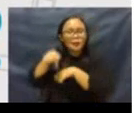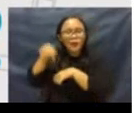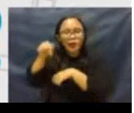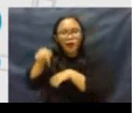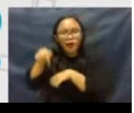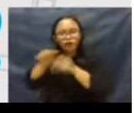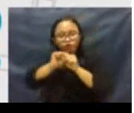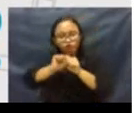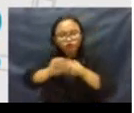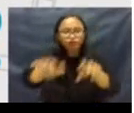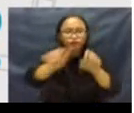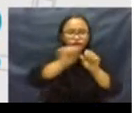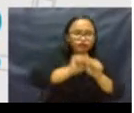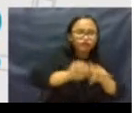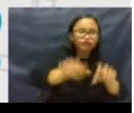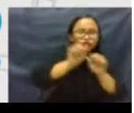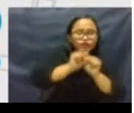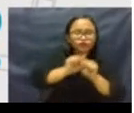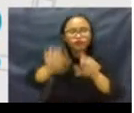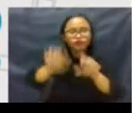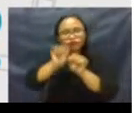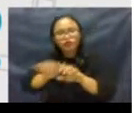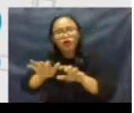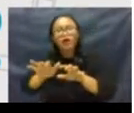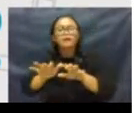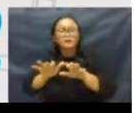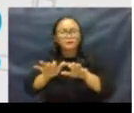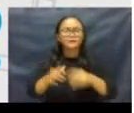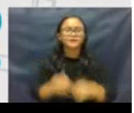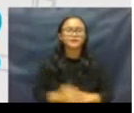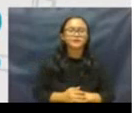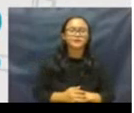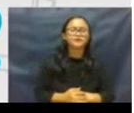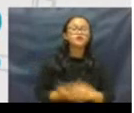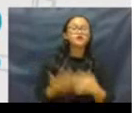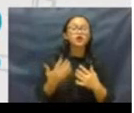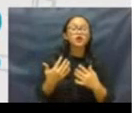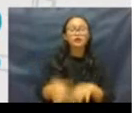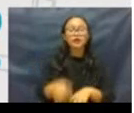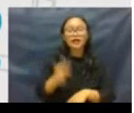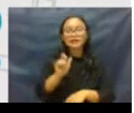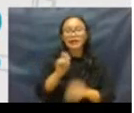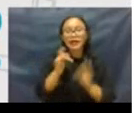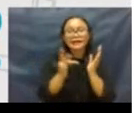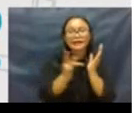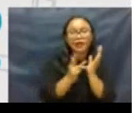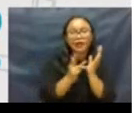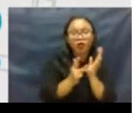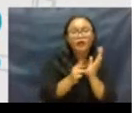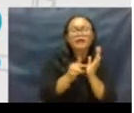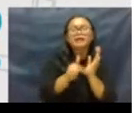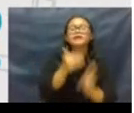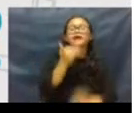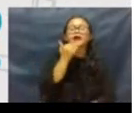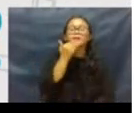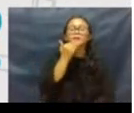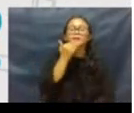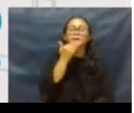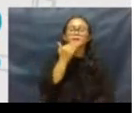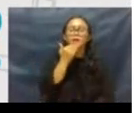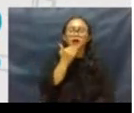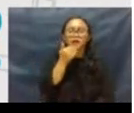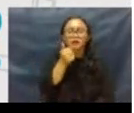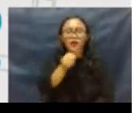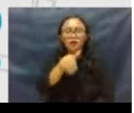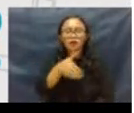yang sedang akan menyatakan. Nah, dengan bantuan teknologi, kita bisa memudahkan. Jadi, seorang guru itu harus bisa